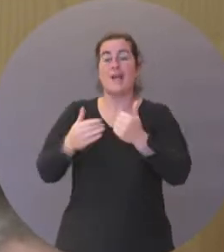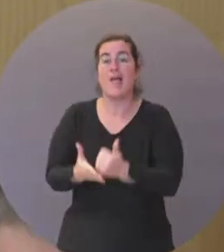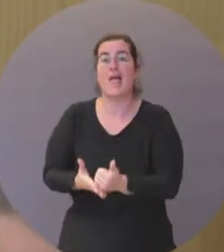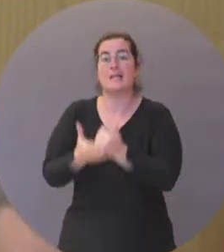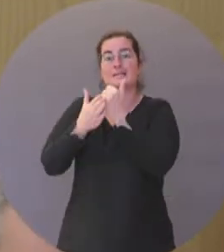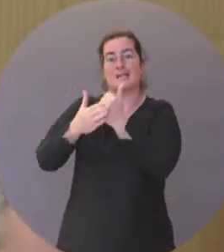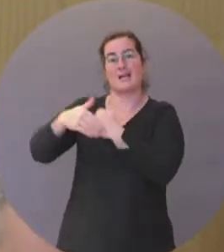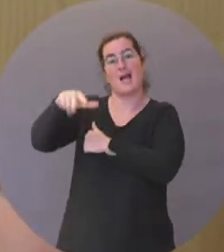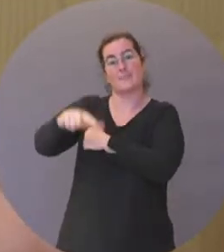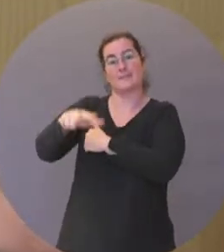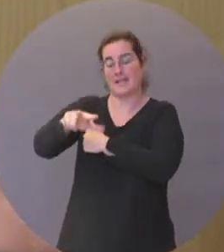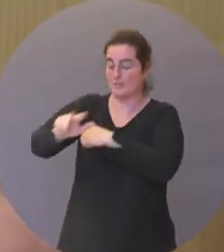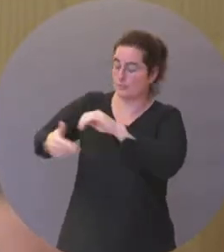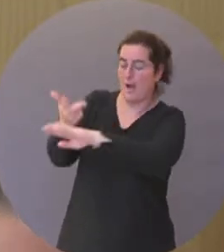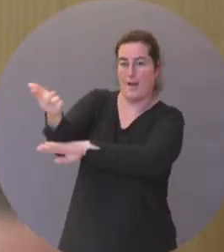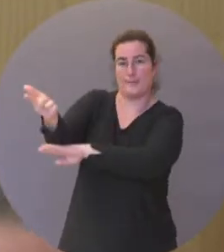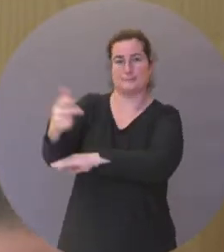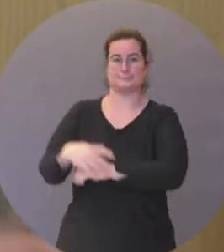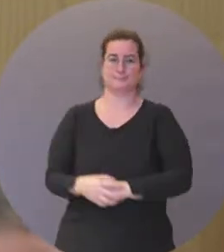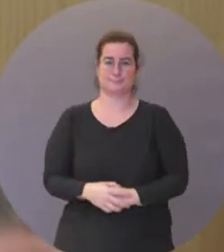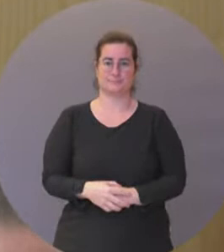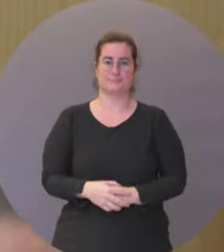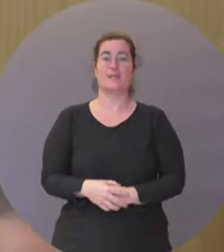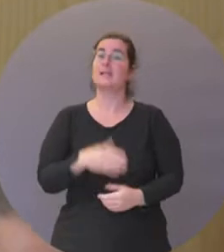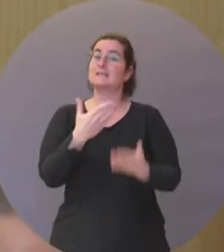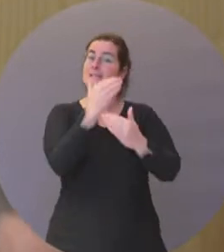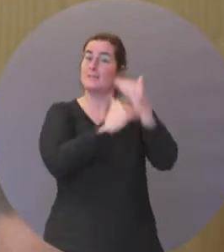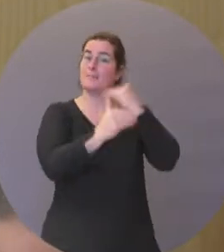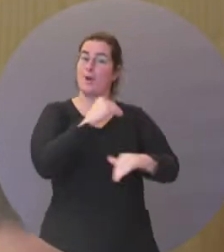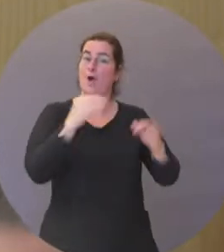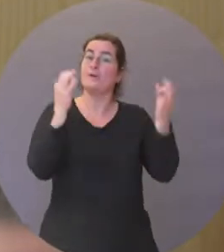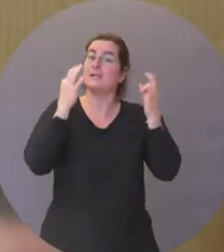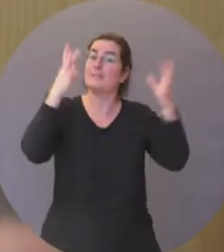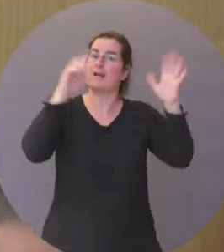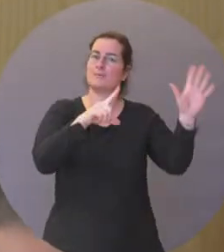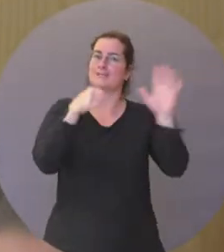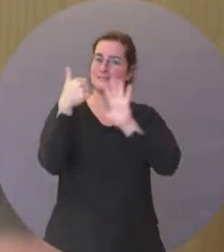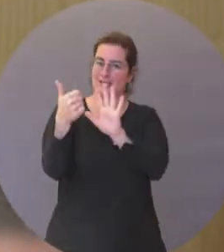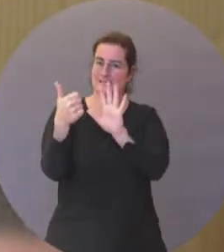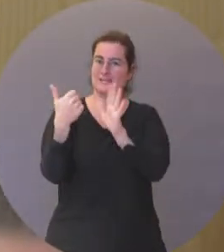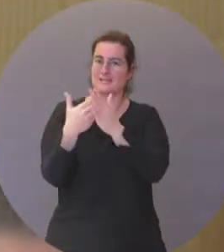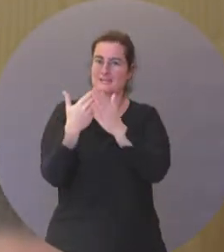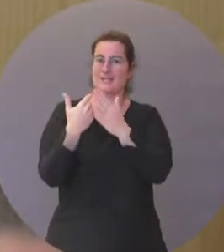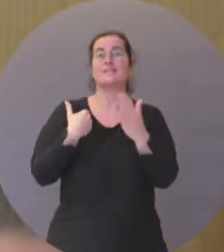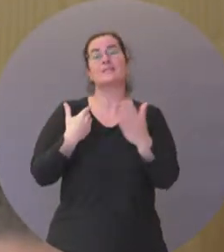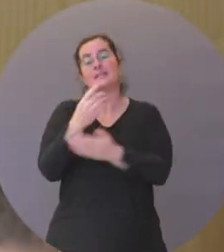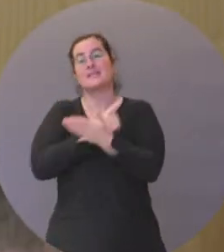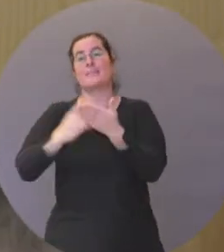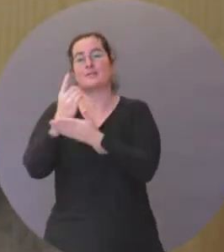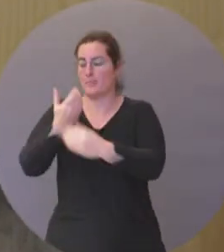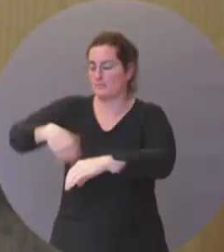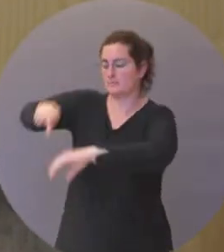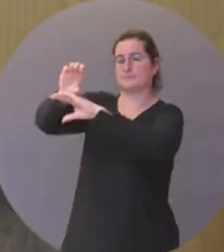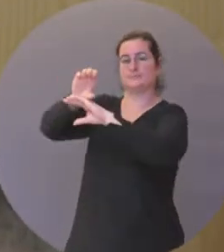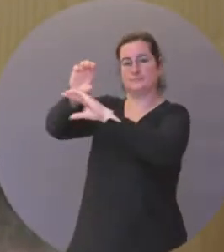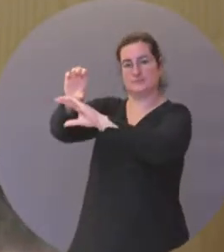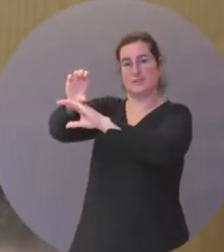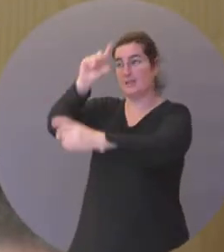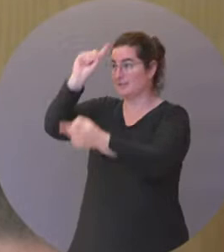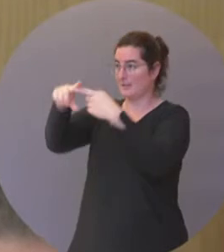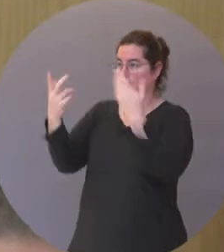cette élargissement en cohérence avec le Plan Climat 76 viendra compléter l'intervention financière du département en faveur de travaux